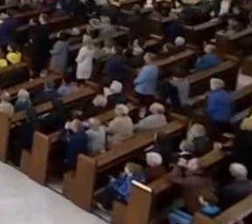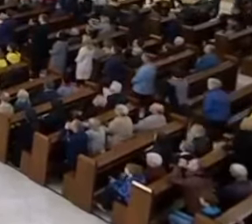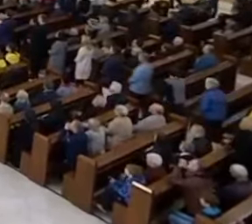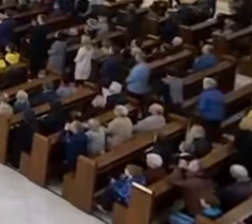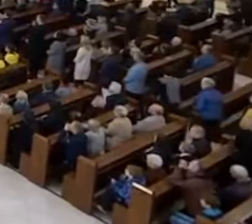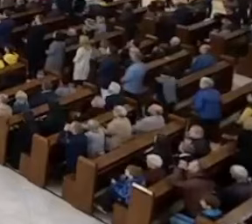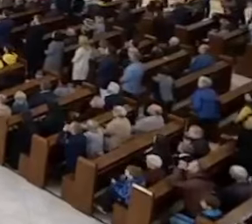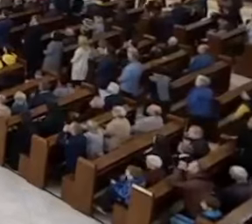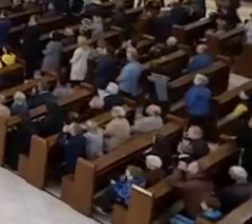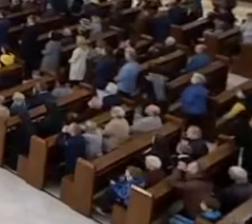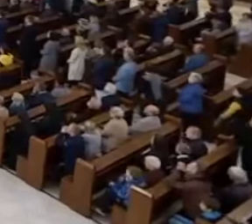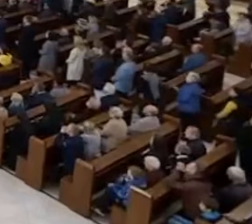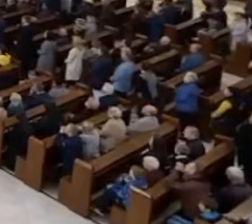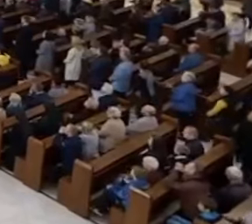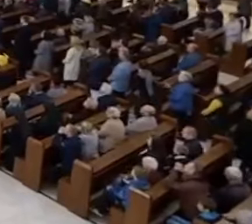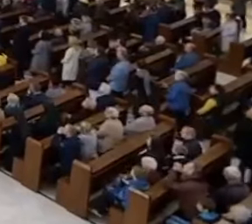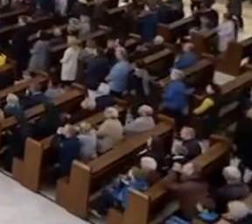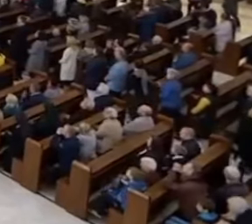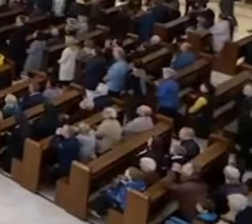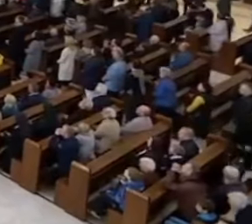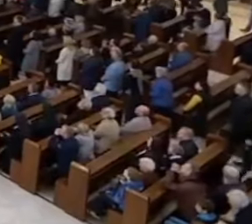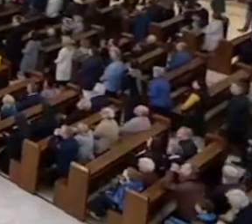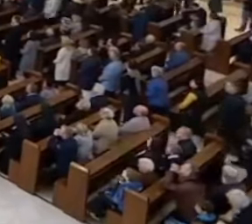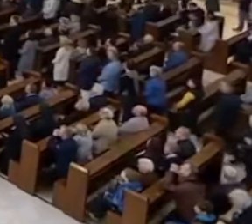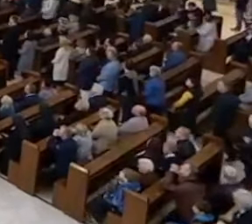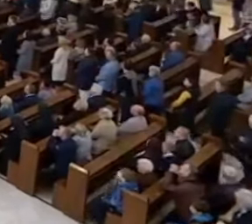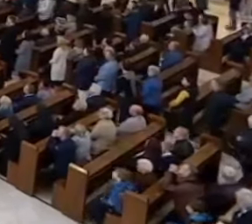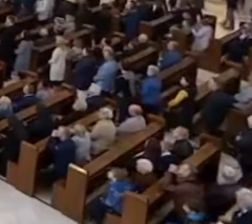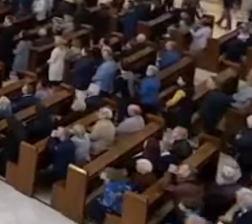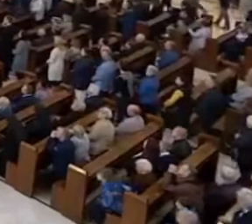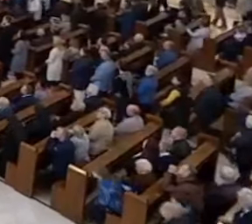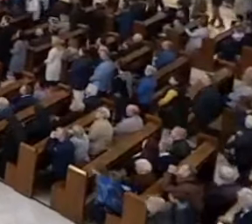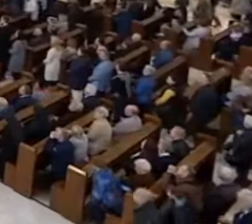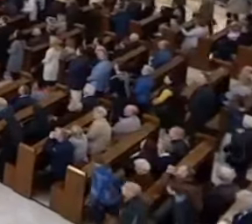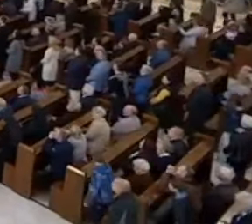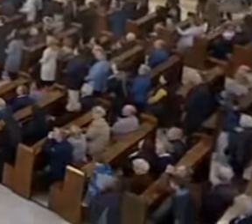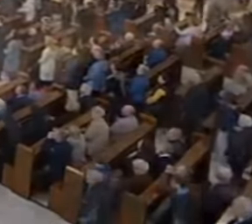prostymi ścieżkami prowadzisz